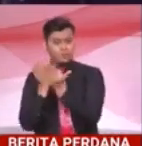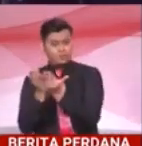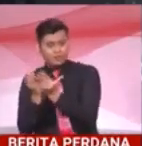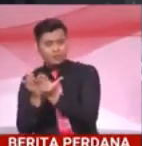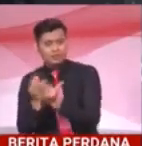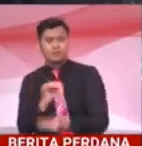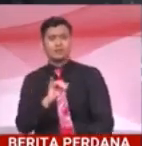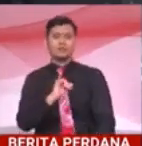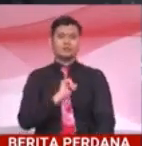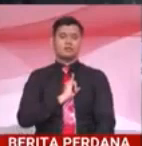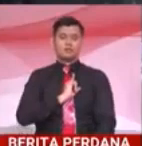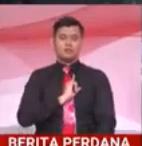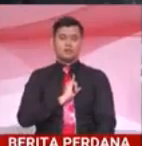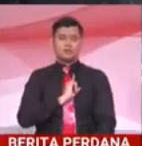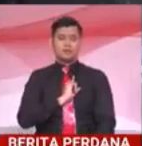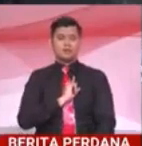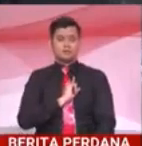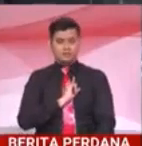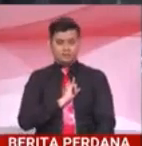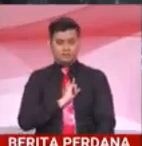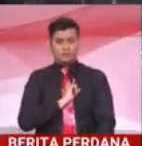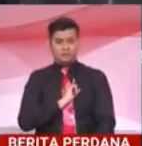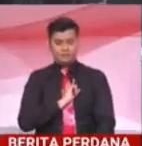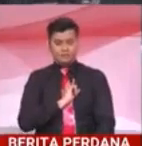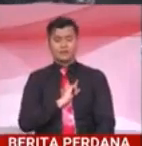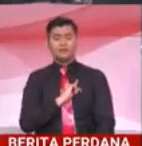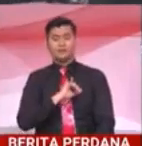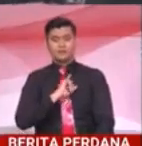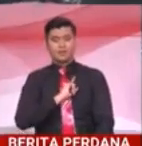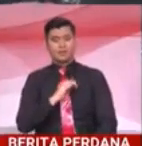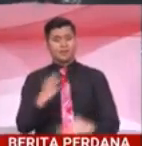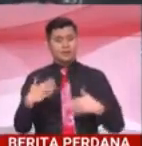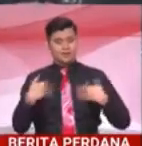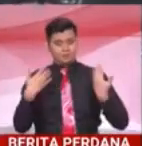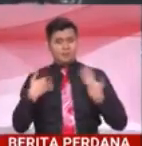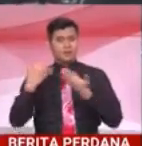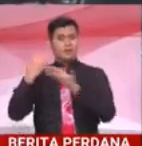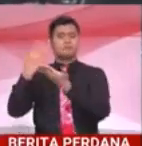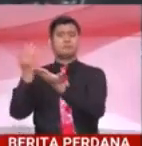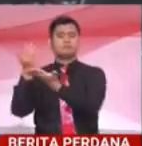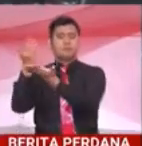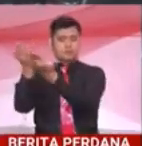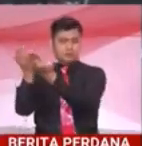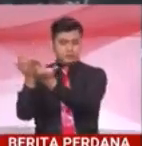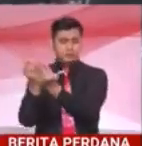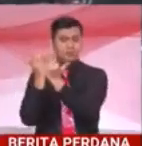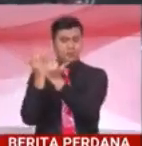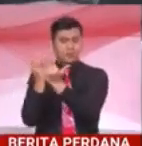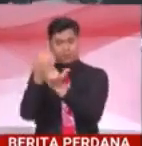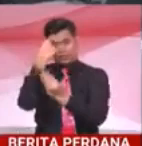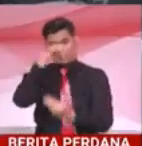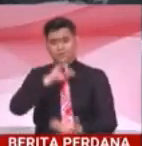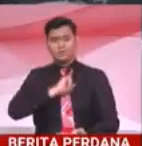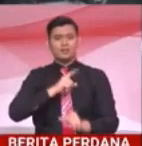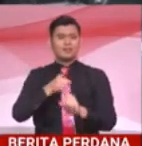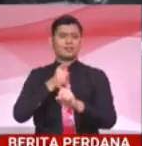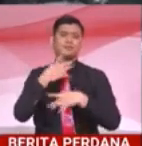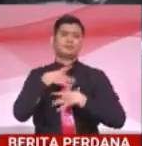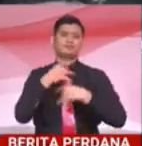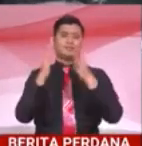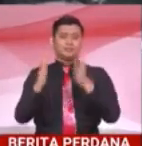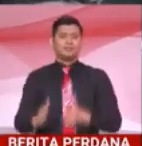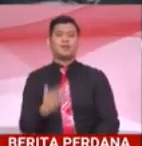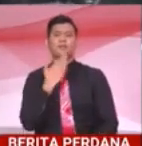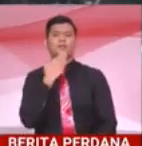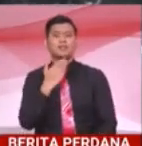hadiah yang paling keistimewa.an adalah doa dapat dipindah-pindah Terima kasih saling mendoakan Khazanah seni kain I